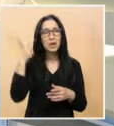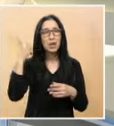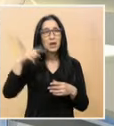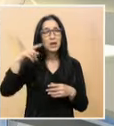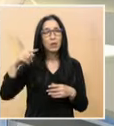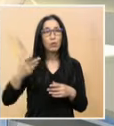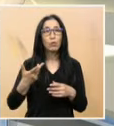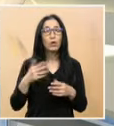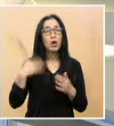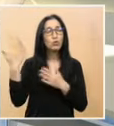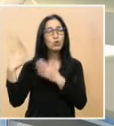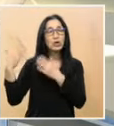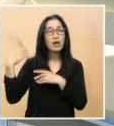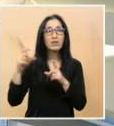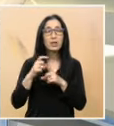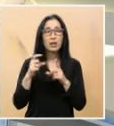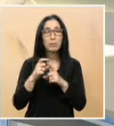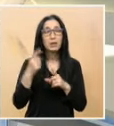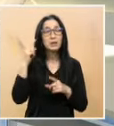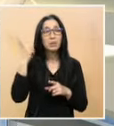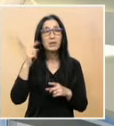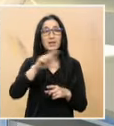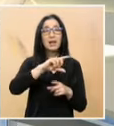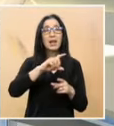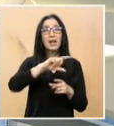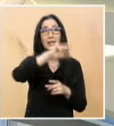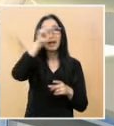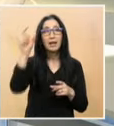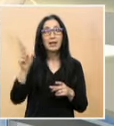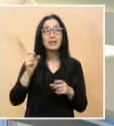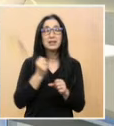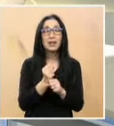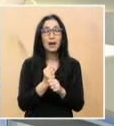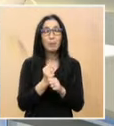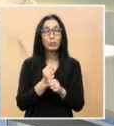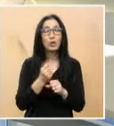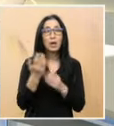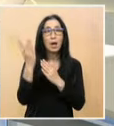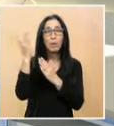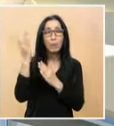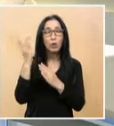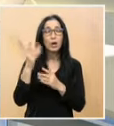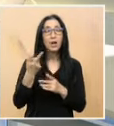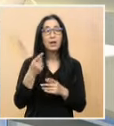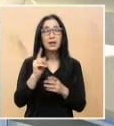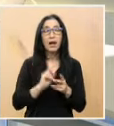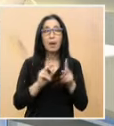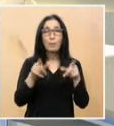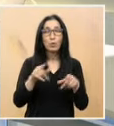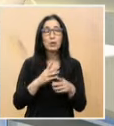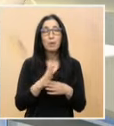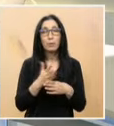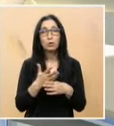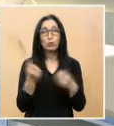и тълкувания. Още древните римляни са считали дъгата за дело на бога на слънцето, а индианските племена са смятали, че тя е